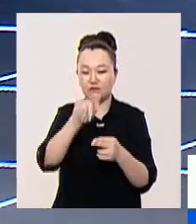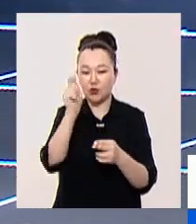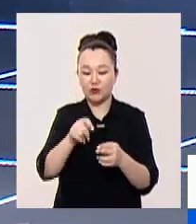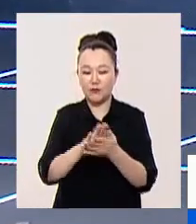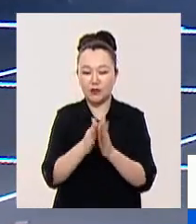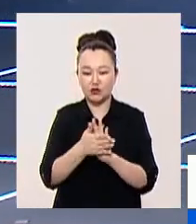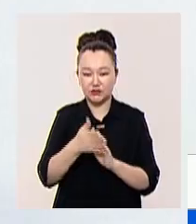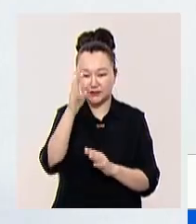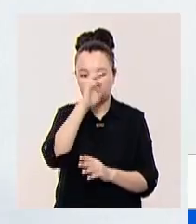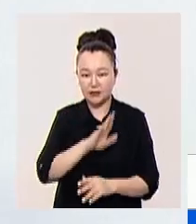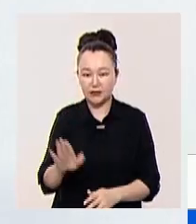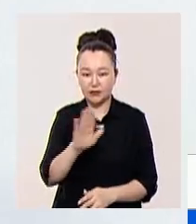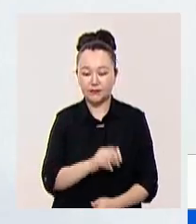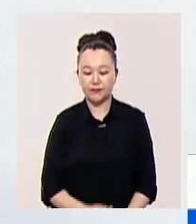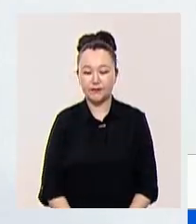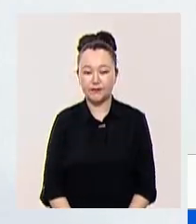стране.